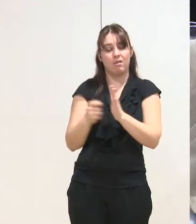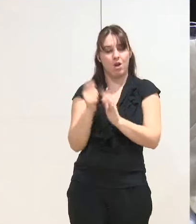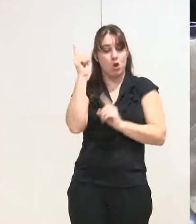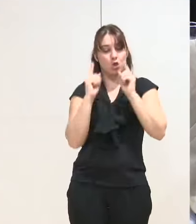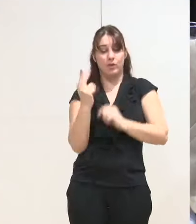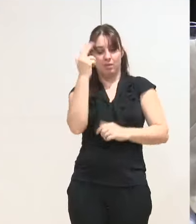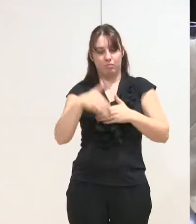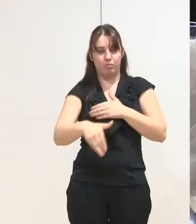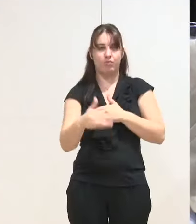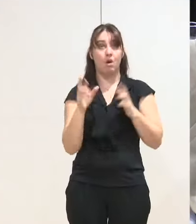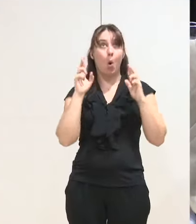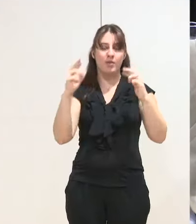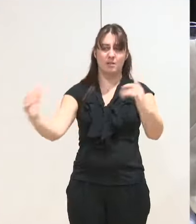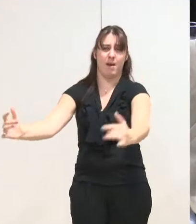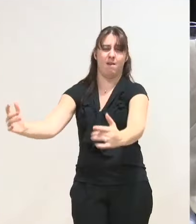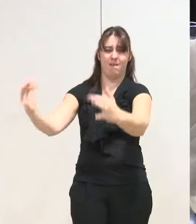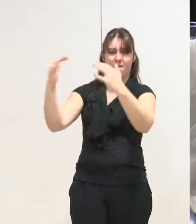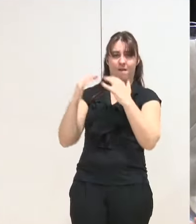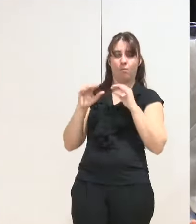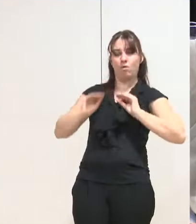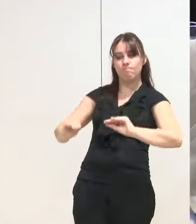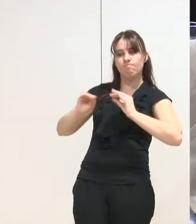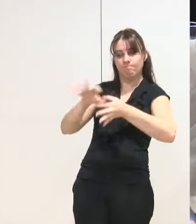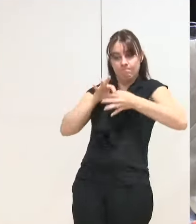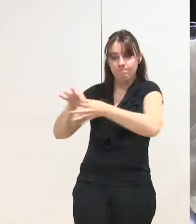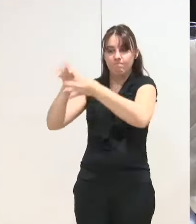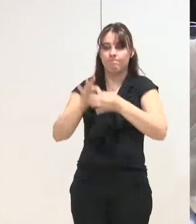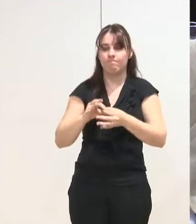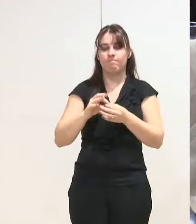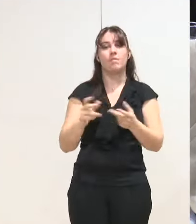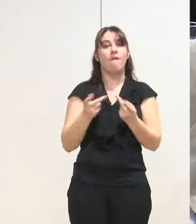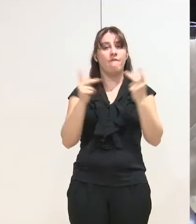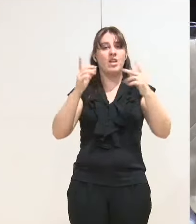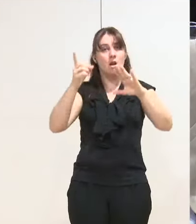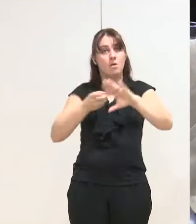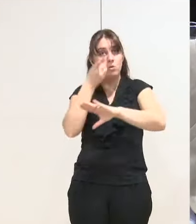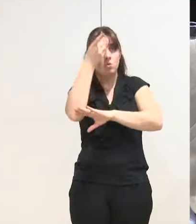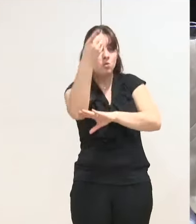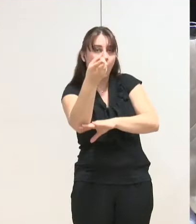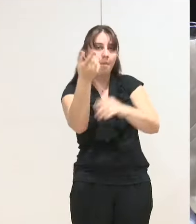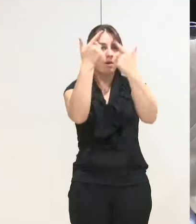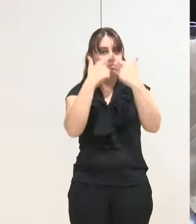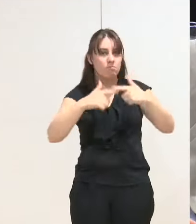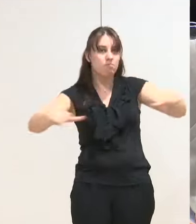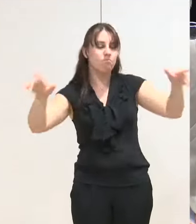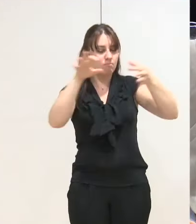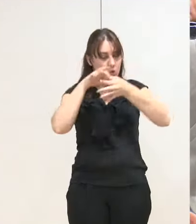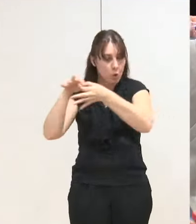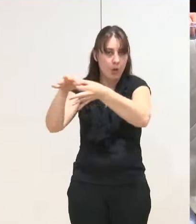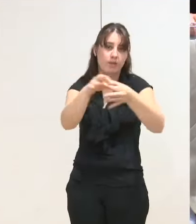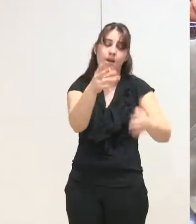nombreux pour continuer à élaborer ensemble une ville durable solidaire émancipatrice